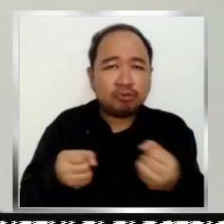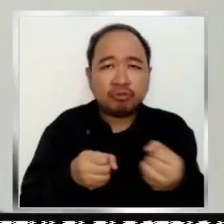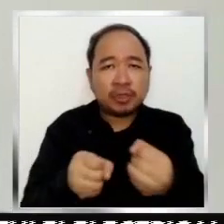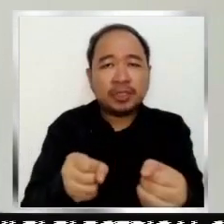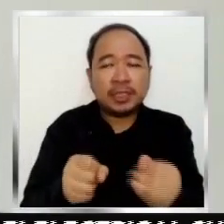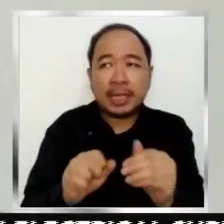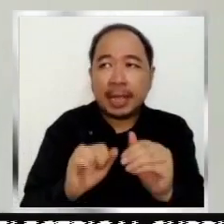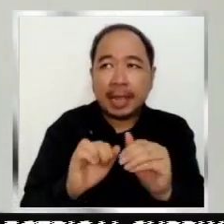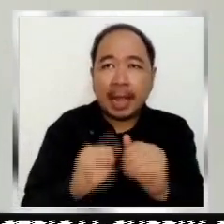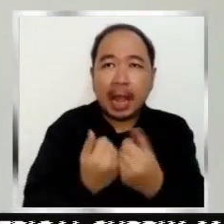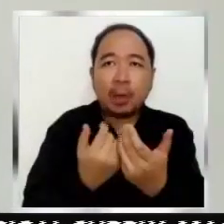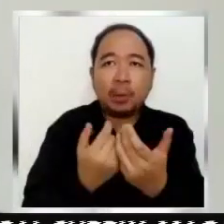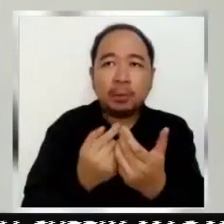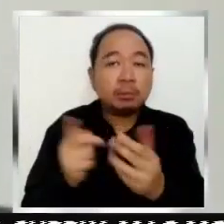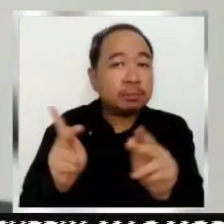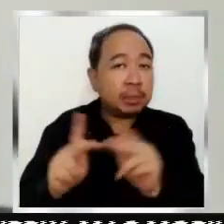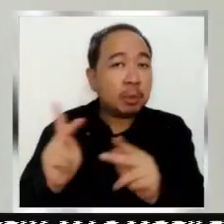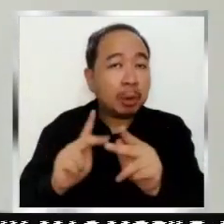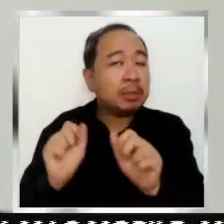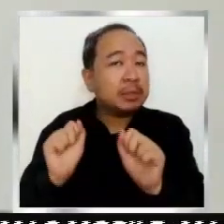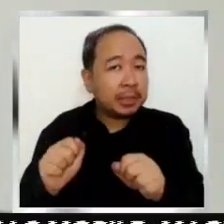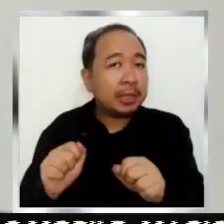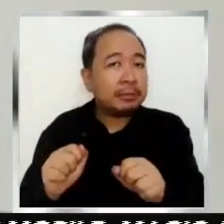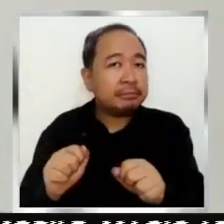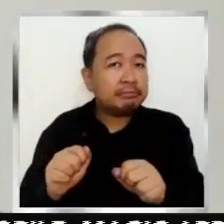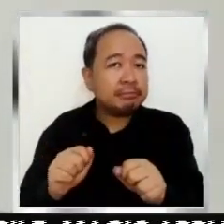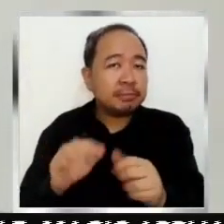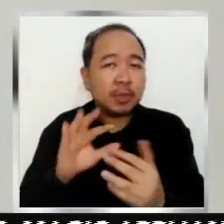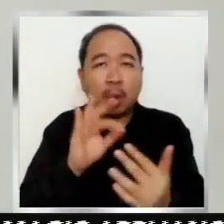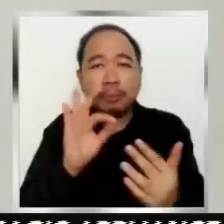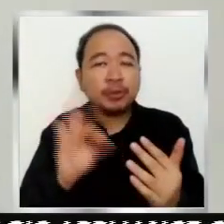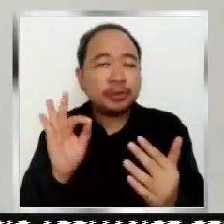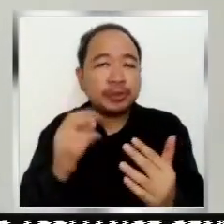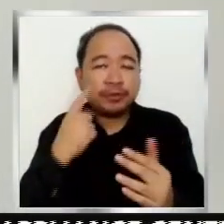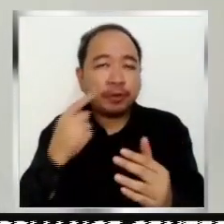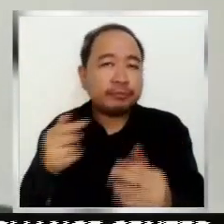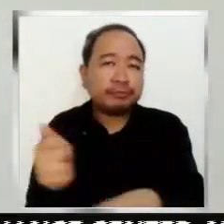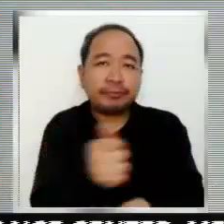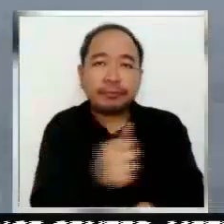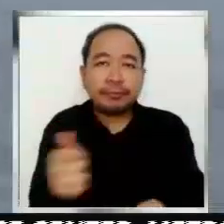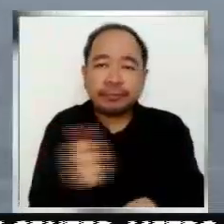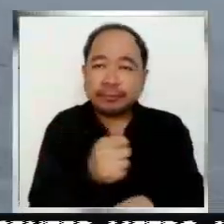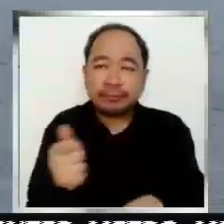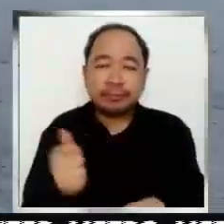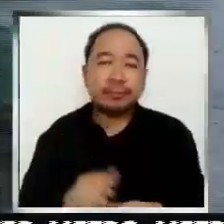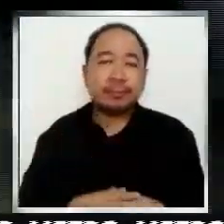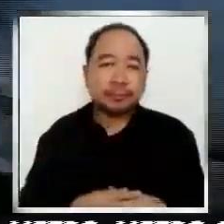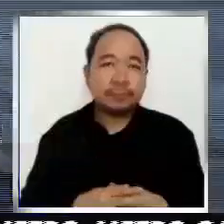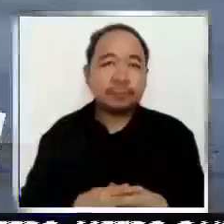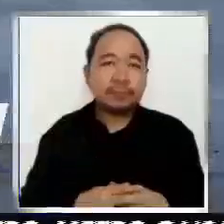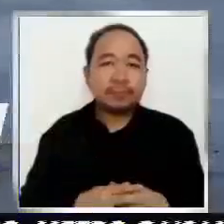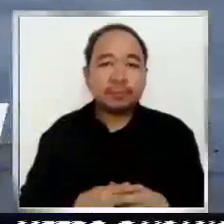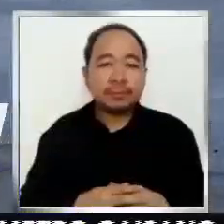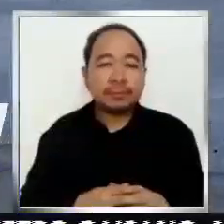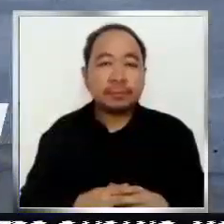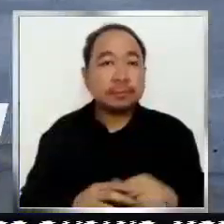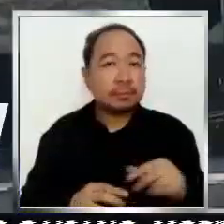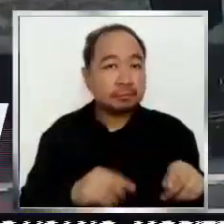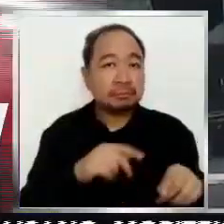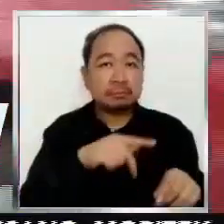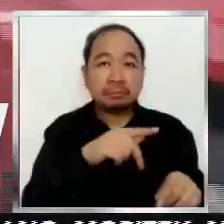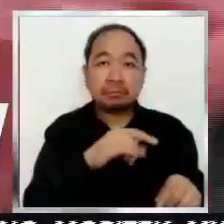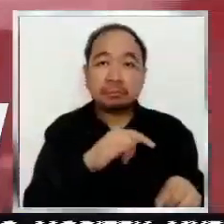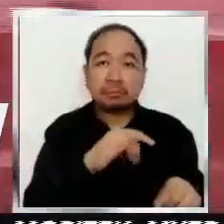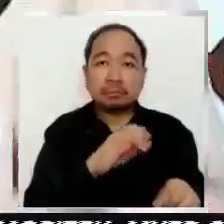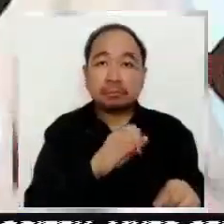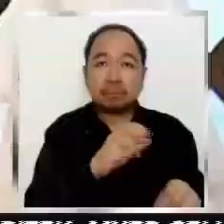na transport options ito pong ating mga commuters na maapektuhan. Sabi ng Piston, wala na raw atrasan ng